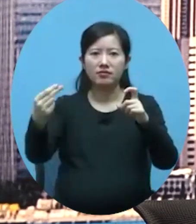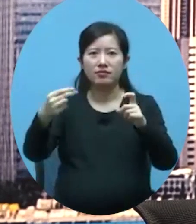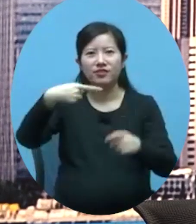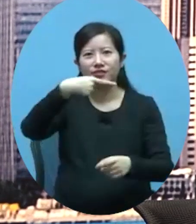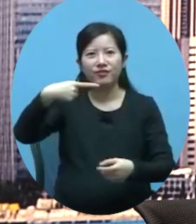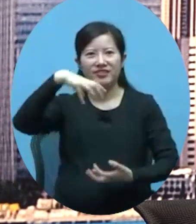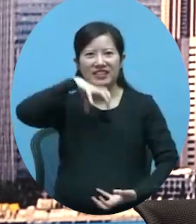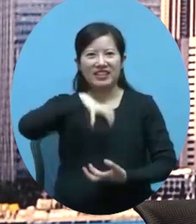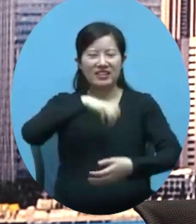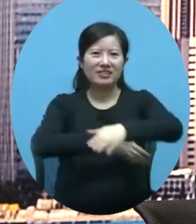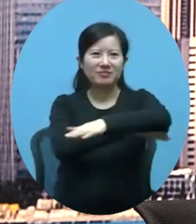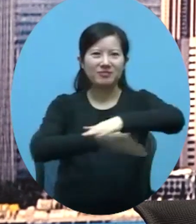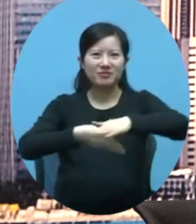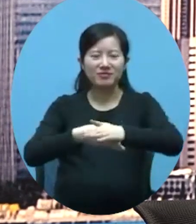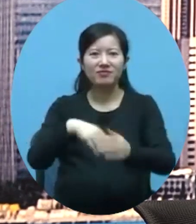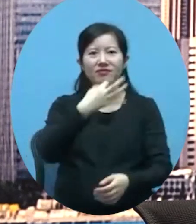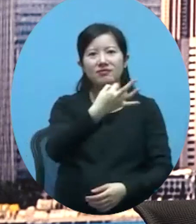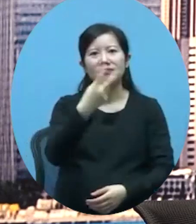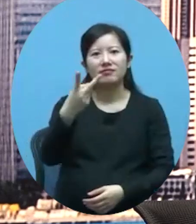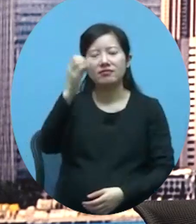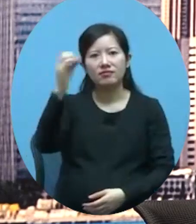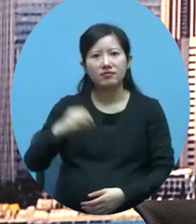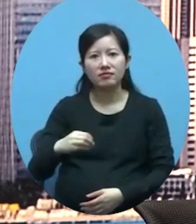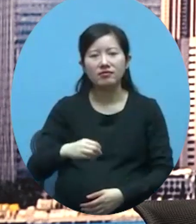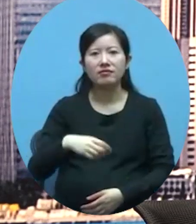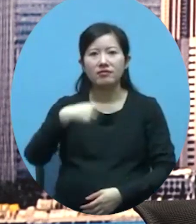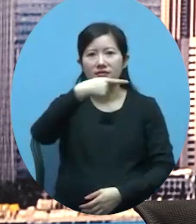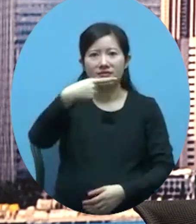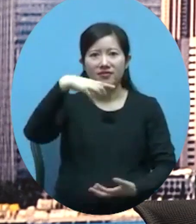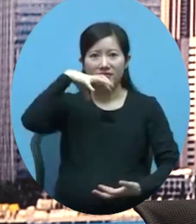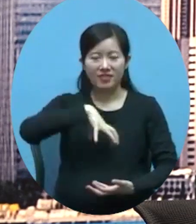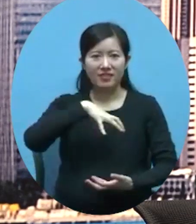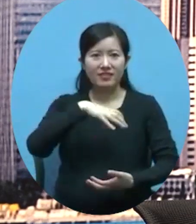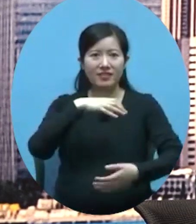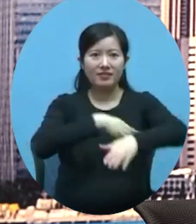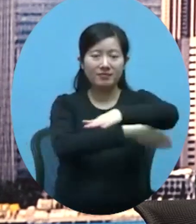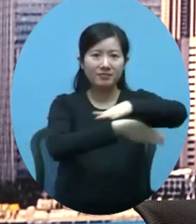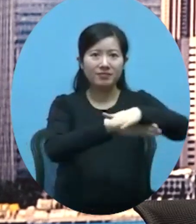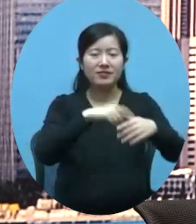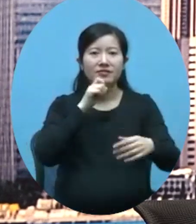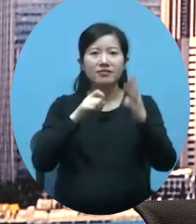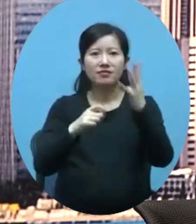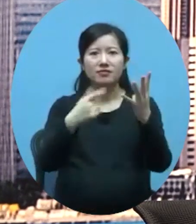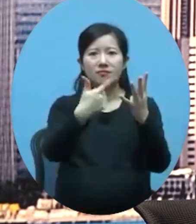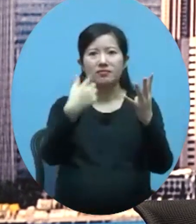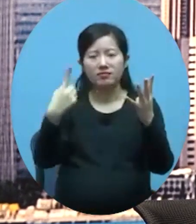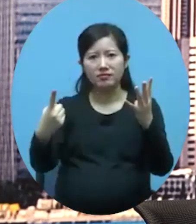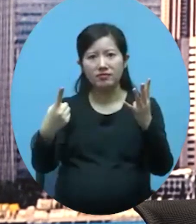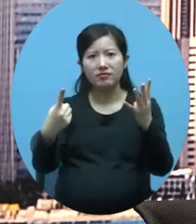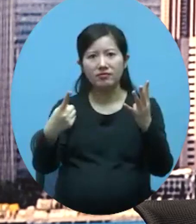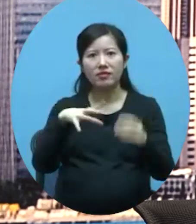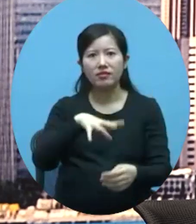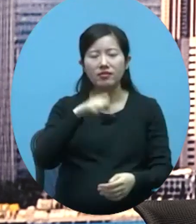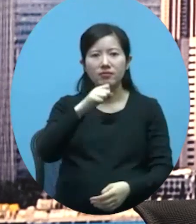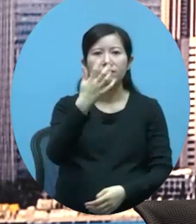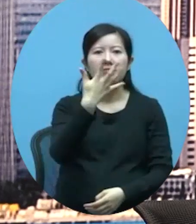使用率大约是32%而负压病房我们开了481间使用率大